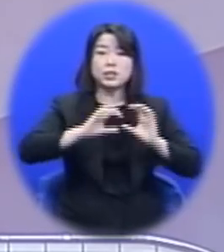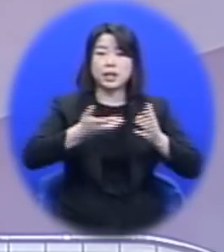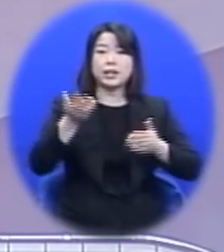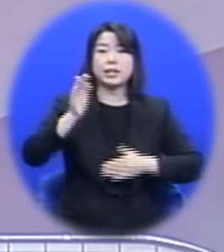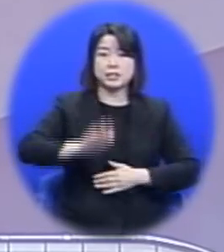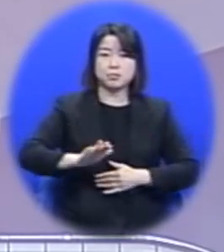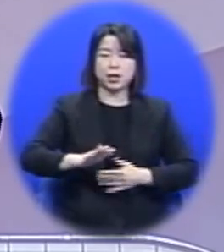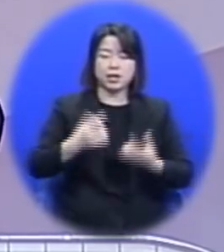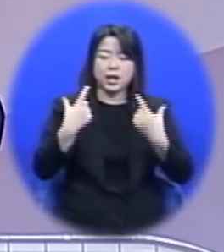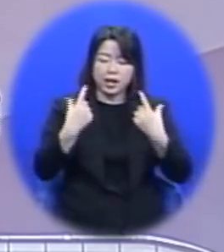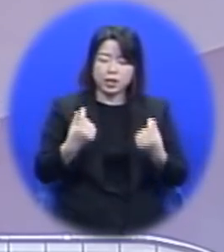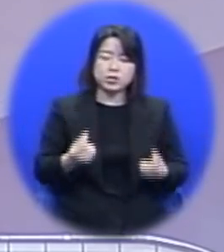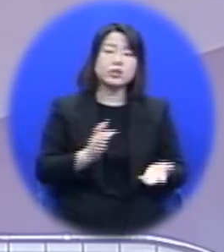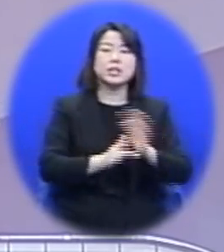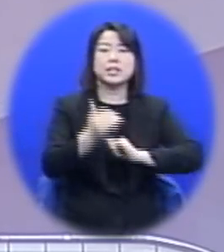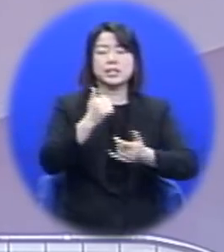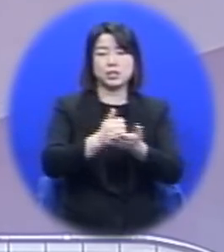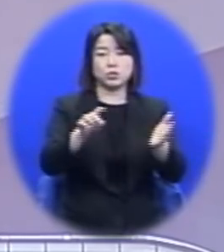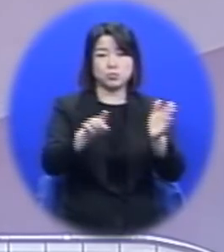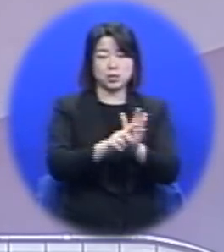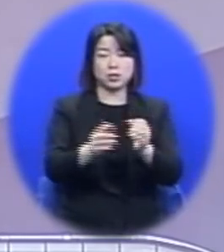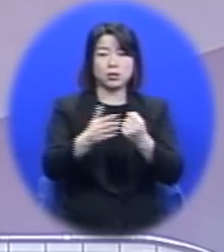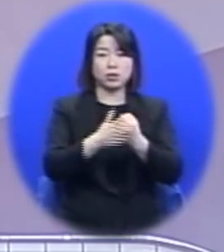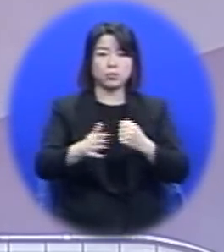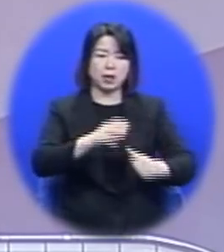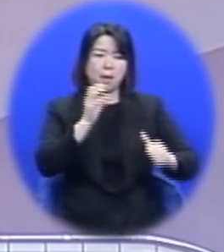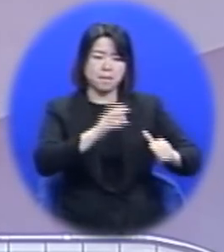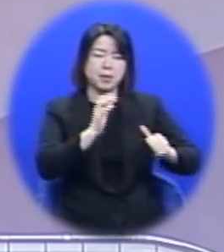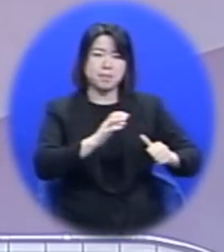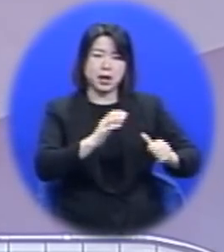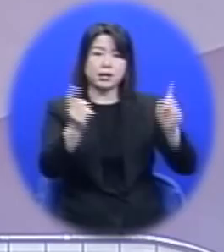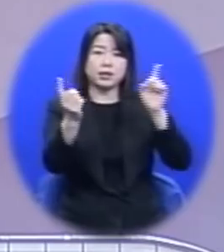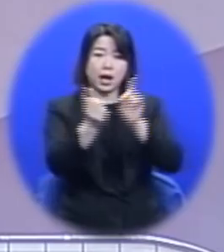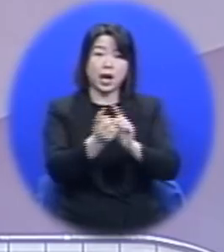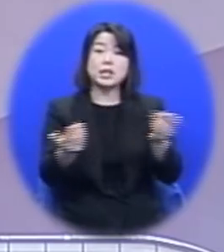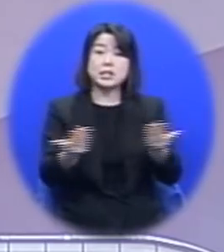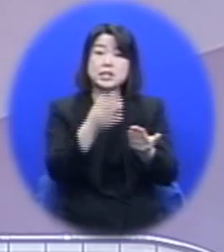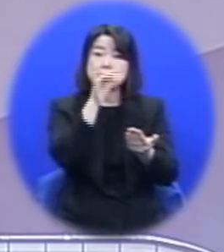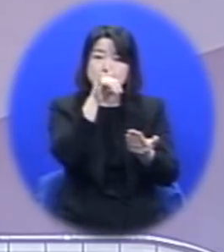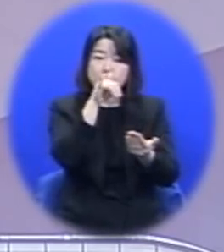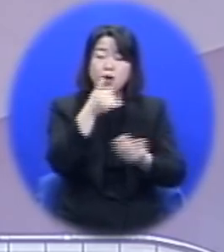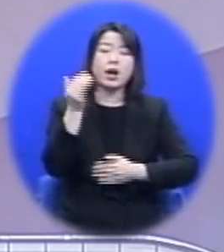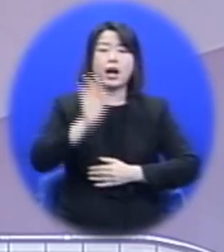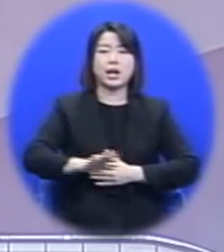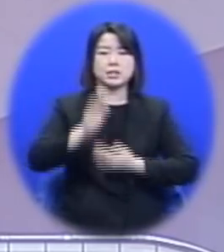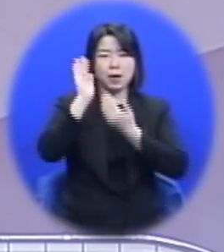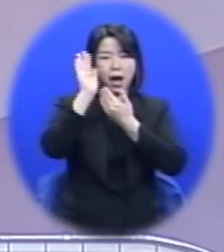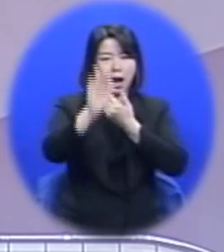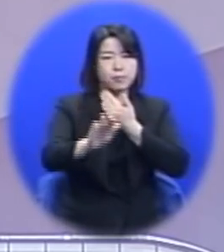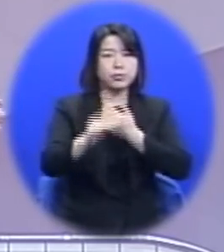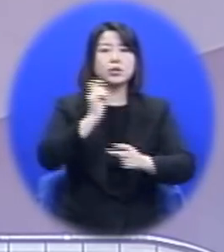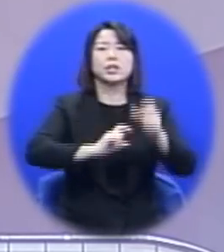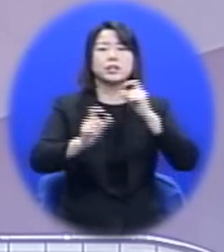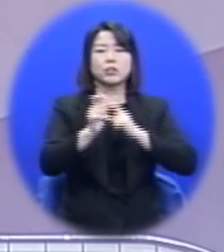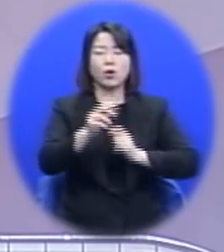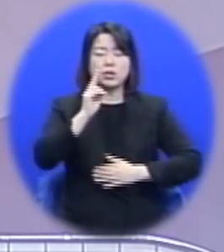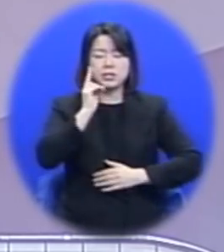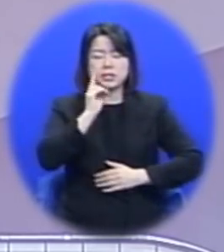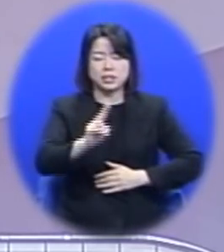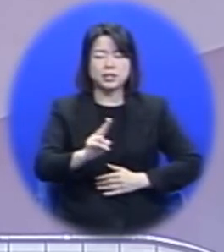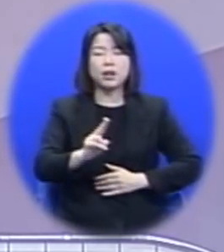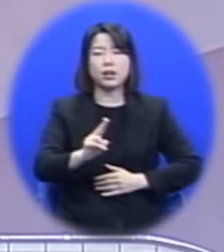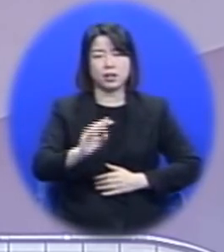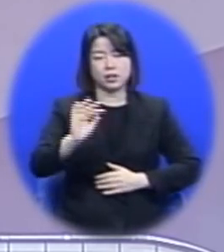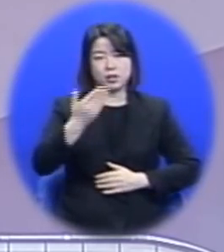여전히 예수 믿는 것 때문에 핍박당하는 일이 있습니다. 지금도. 그러나 앞으로는 이 일이 더 심각해질 수